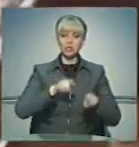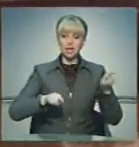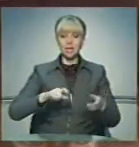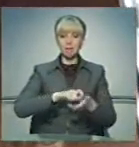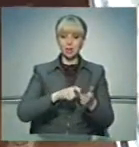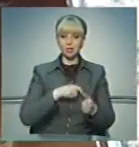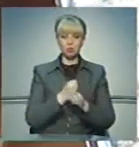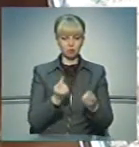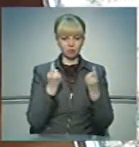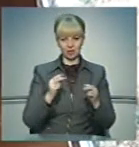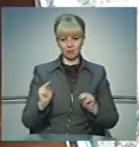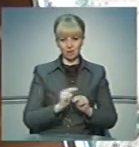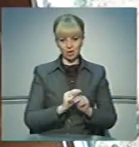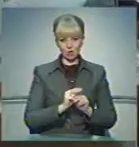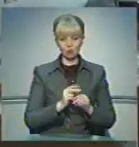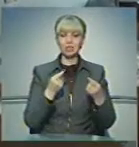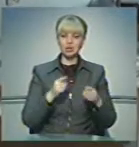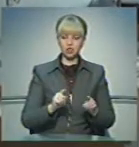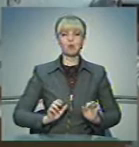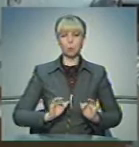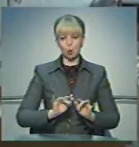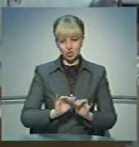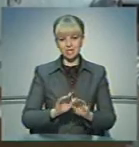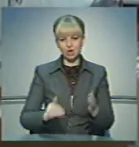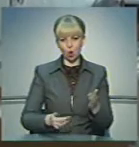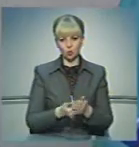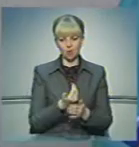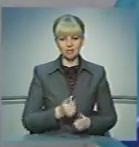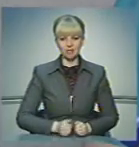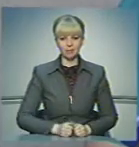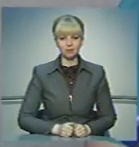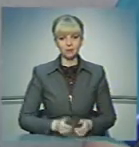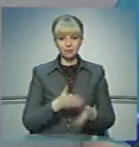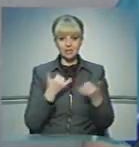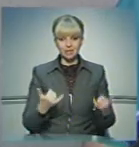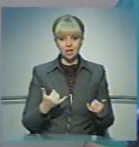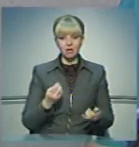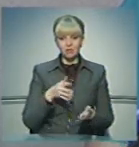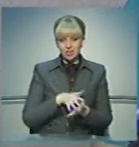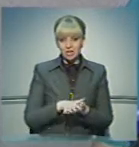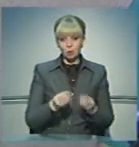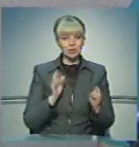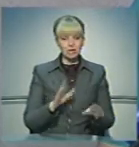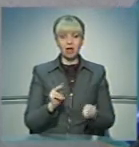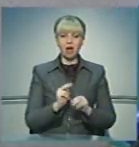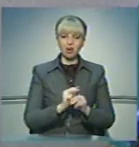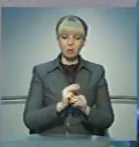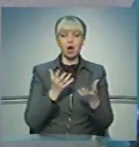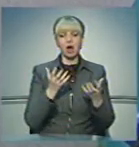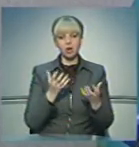палатах зробили капітальний ремонт. Інші – в процесі оновлення. Ми от зараз витрачаємо гроші не тільки на ремонт, ще